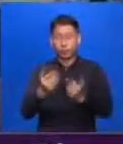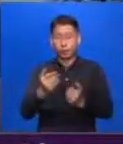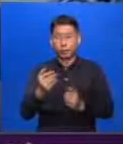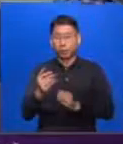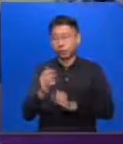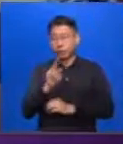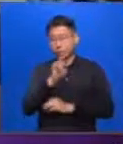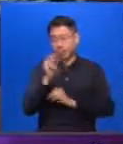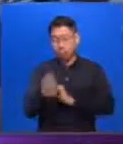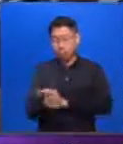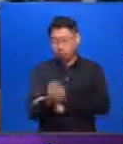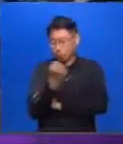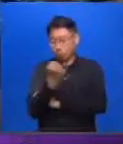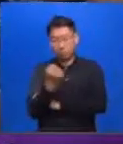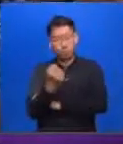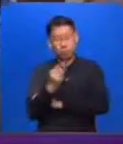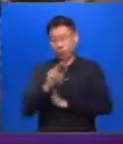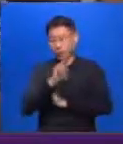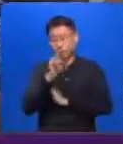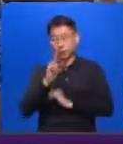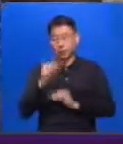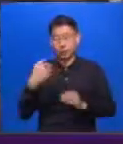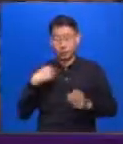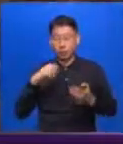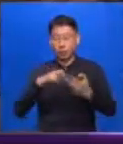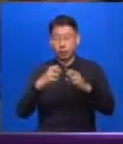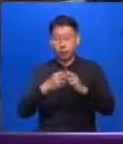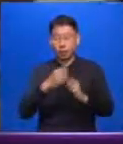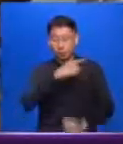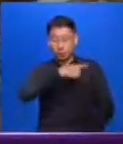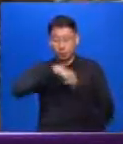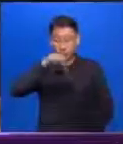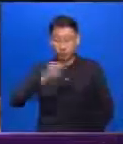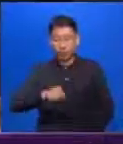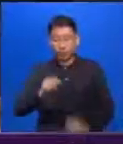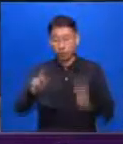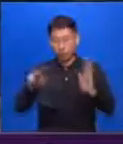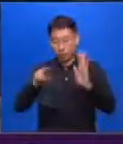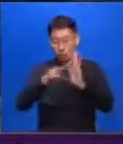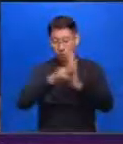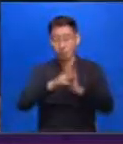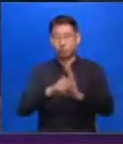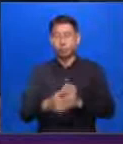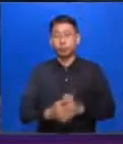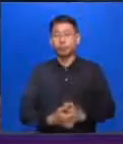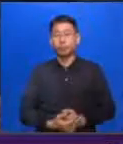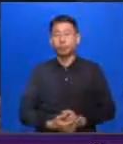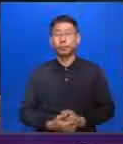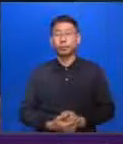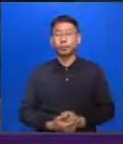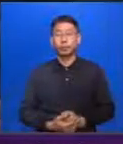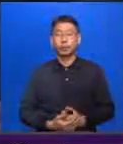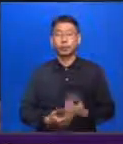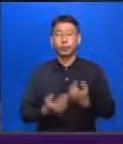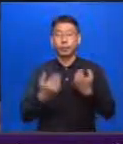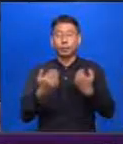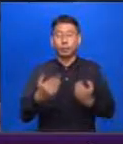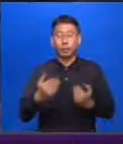าจใช้เพราะติดข้อห้ามของศาลแพ่ง9ข้อ คือพรก.วันนี้ก็เหมือน